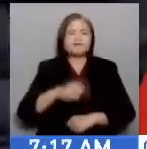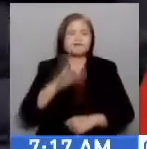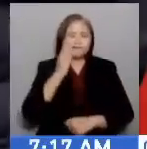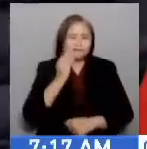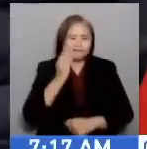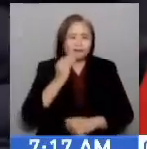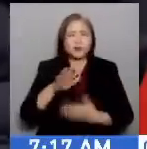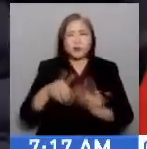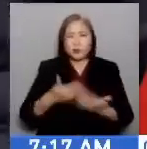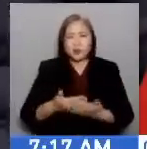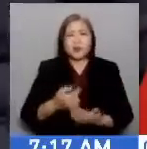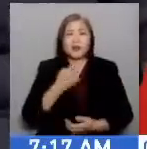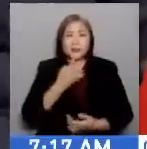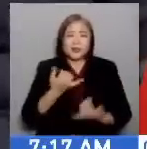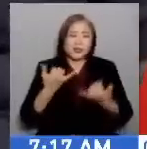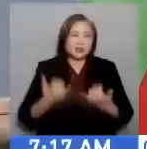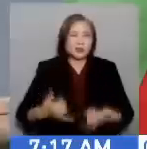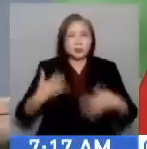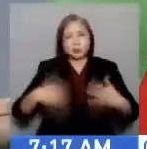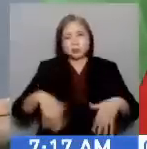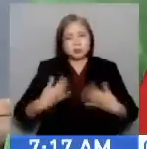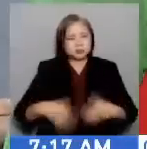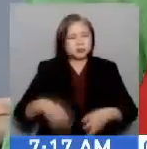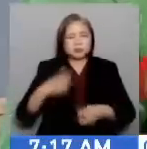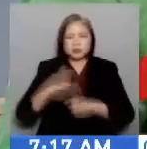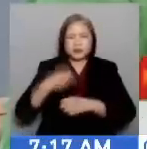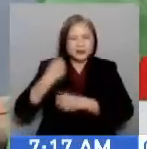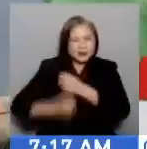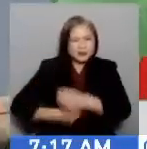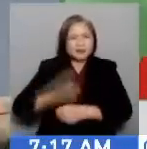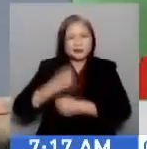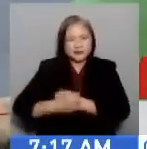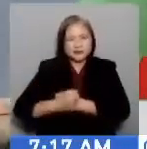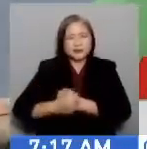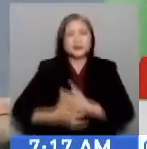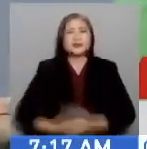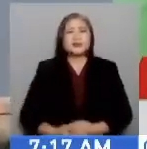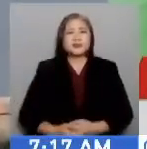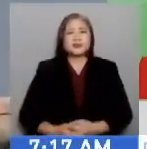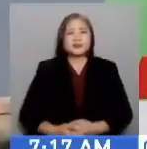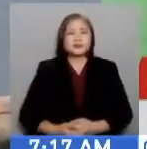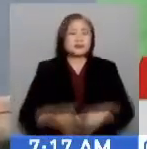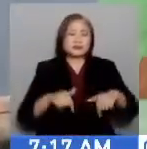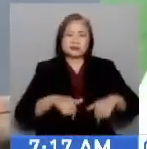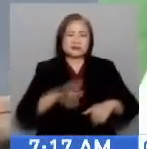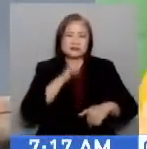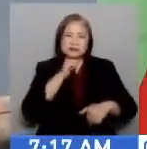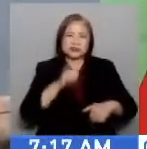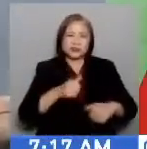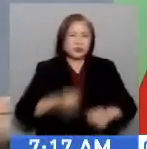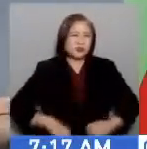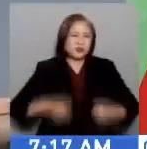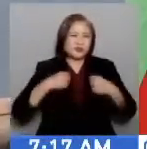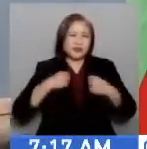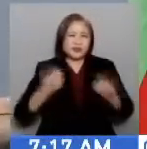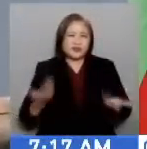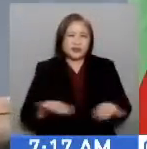na ang pinakamahirap nilang kalbaryo. Hindi ka mabubuhay dito sa langit ngayon. Kaya tanong sipag